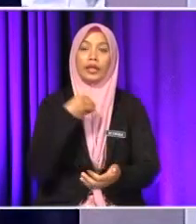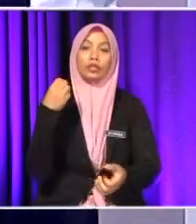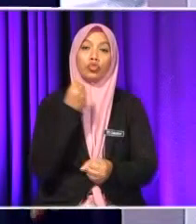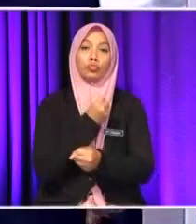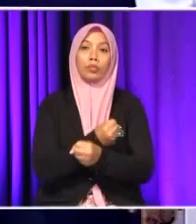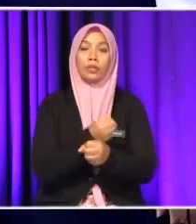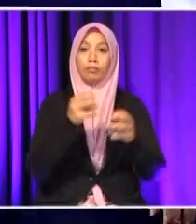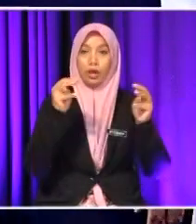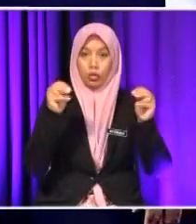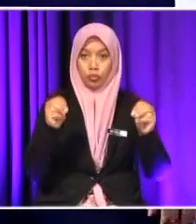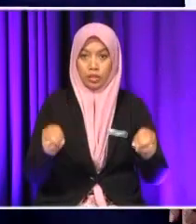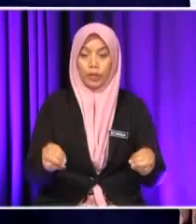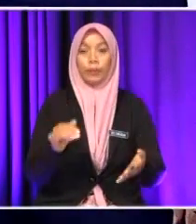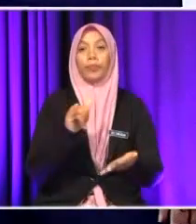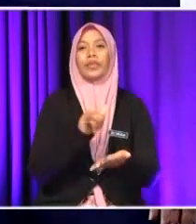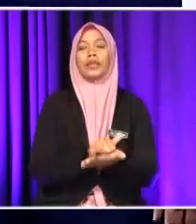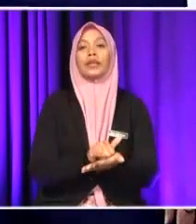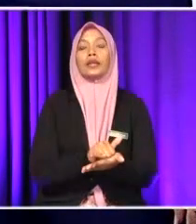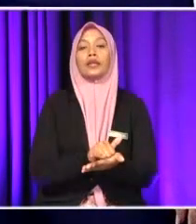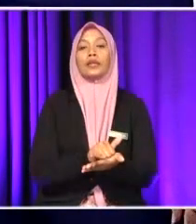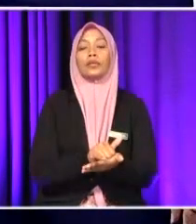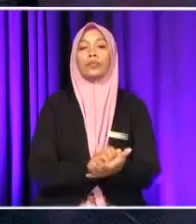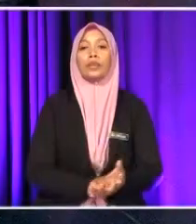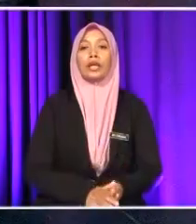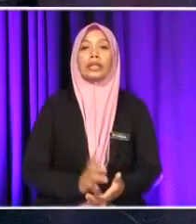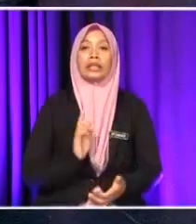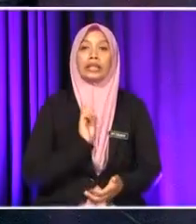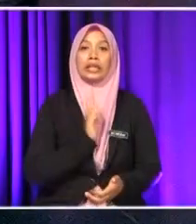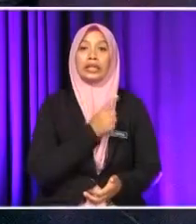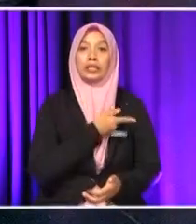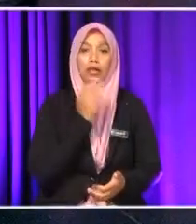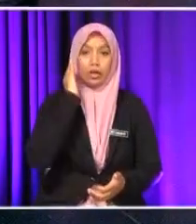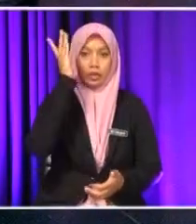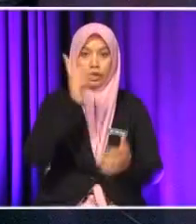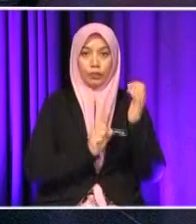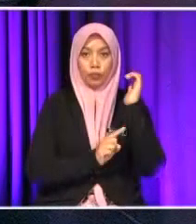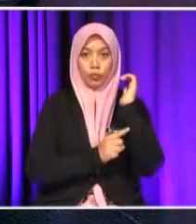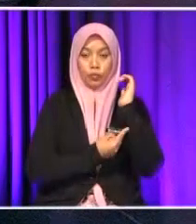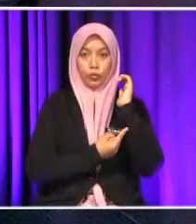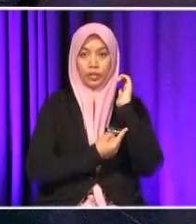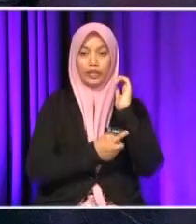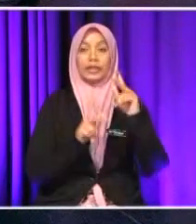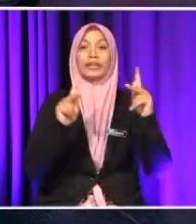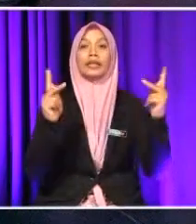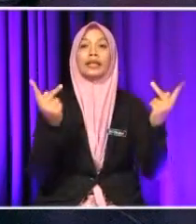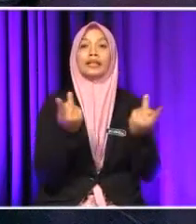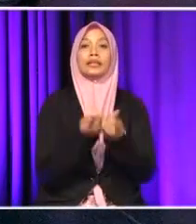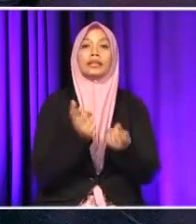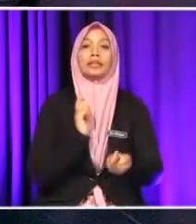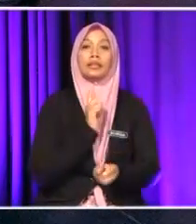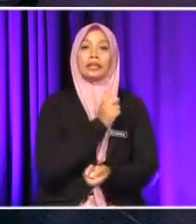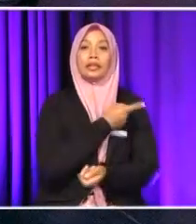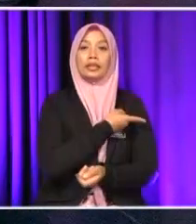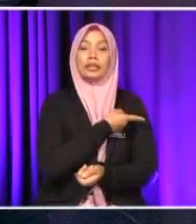Ya, itu dia. Baik, jadi saya rasa kita boleh mulakan kelas kita, Cikgu Hafiz. Jadi, murid-murid semua sila berikan tumpuan yang sepenuhnya. Kita